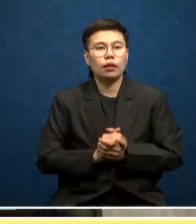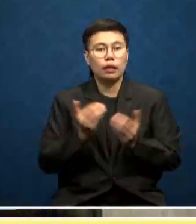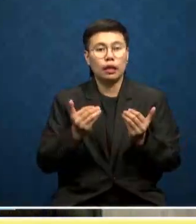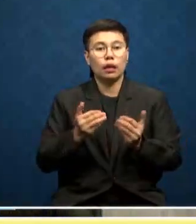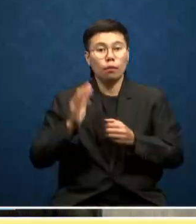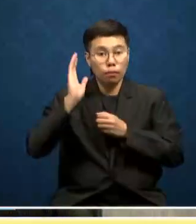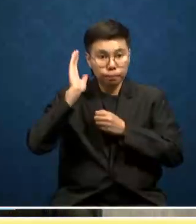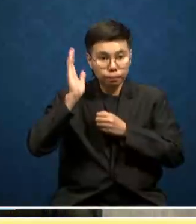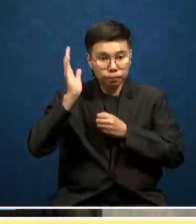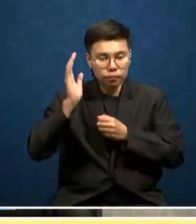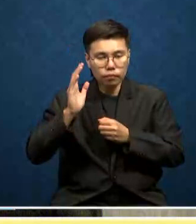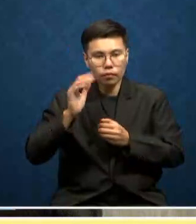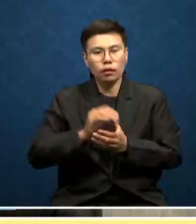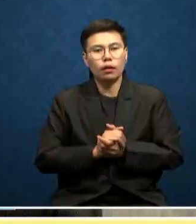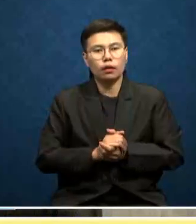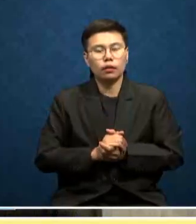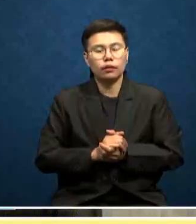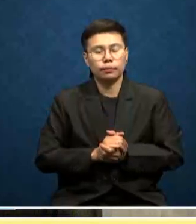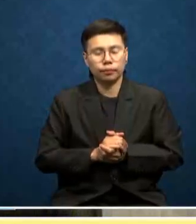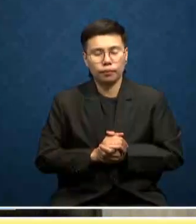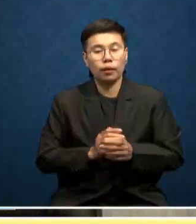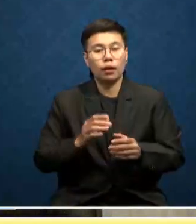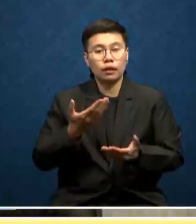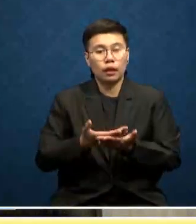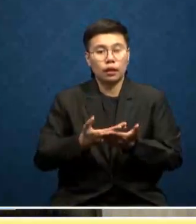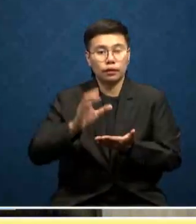าทางสำนักงบประมาณถ้าเห็นว่า